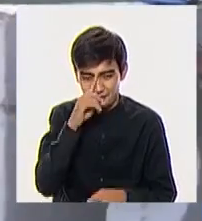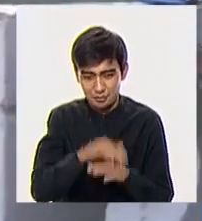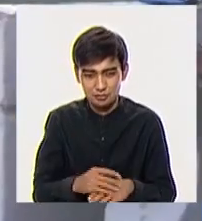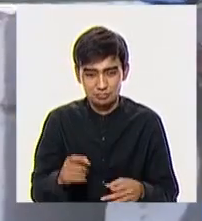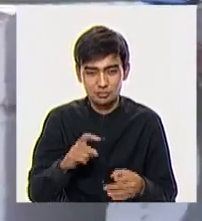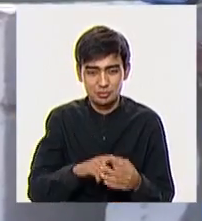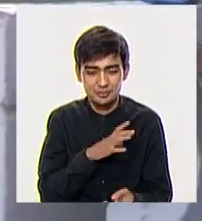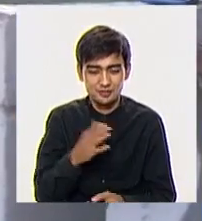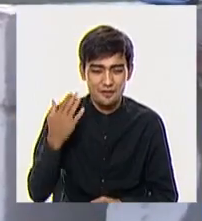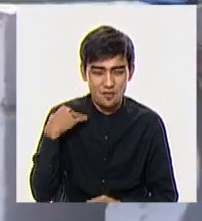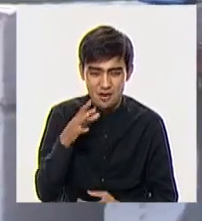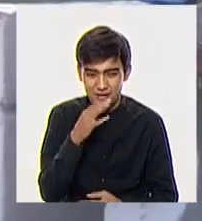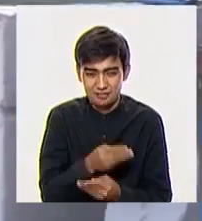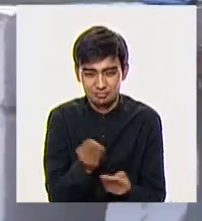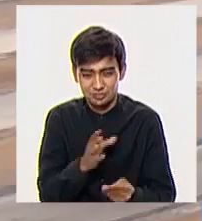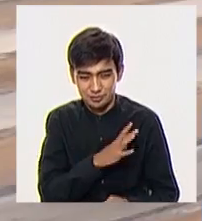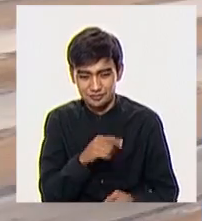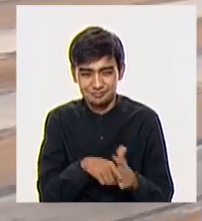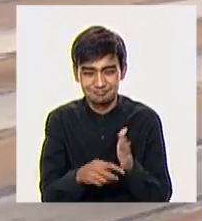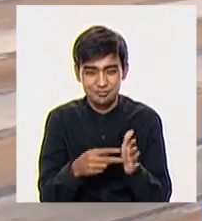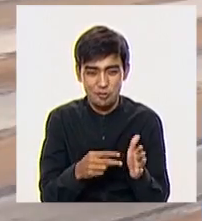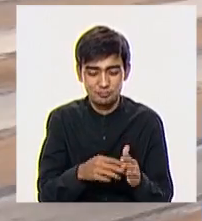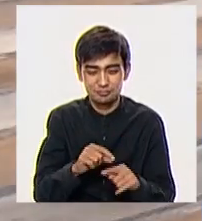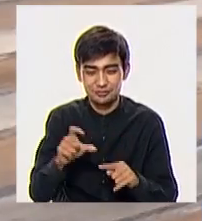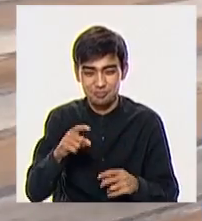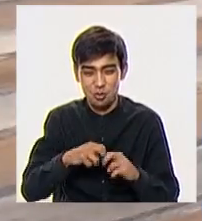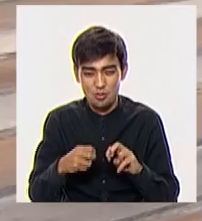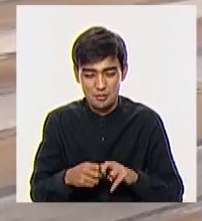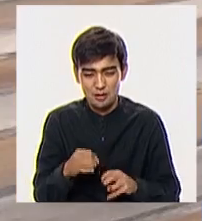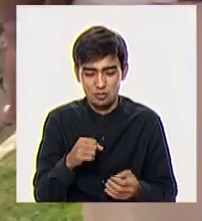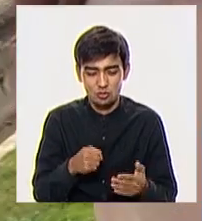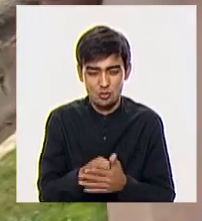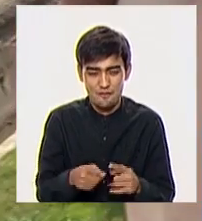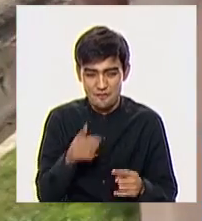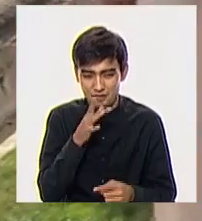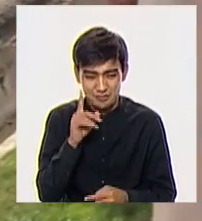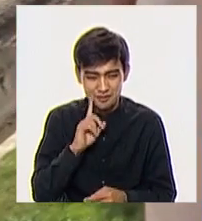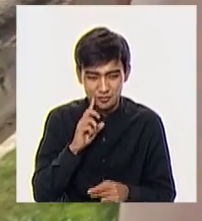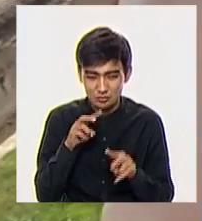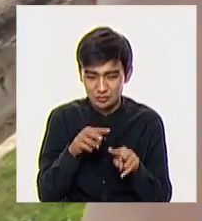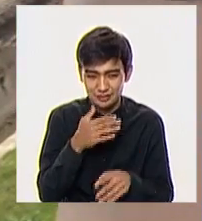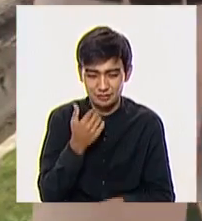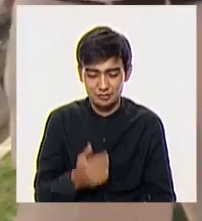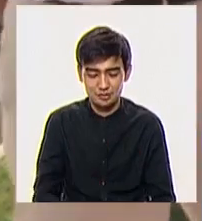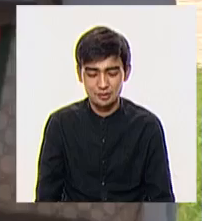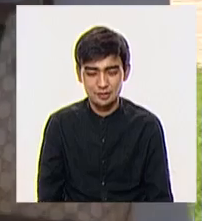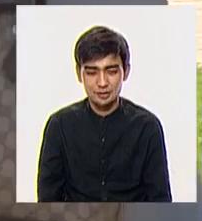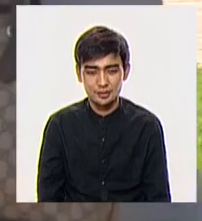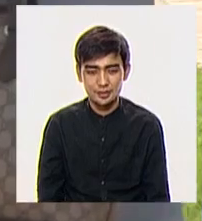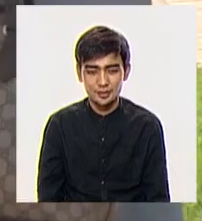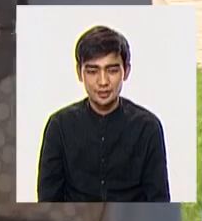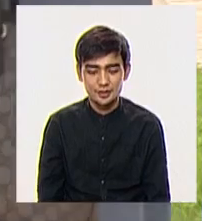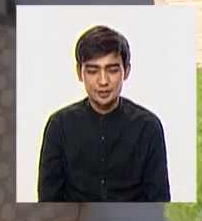сондықтан бірнеше жыл бұрын белгіленген соманы өсіру мәселесі әзірге қаралған жоқ деп кесіп айтты. Ерлан Қуандық, Информ